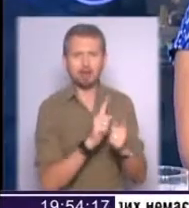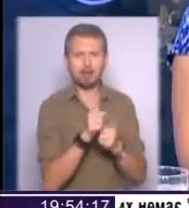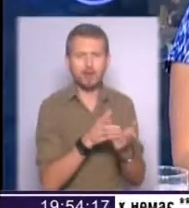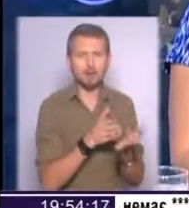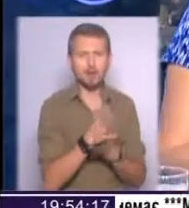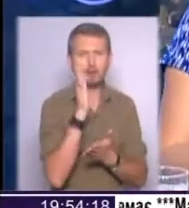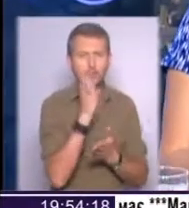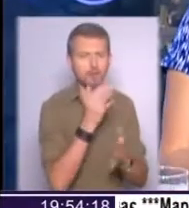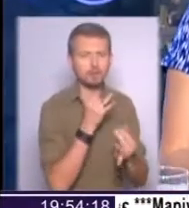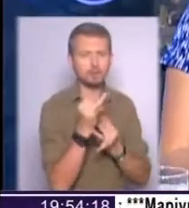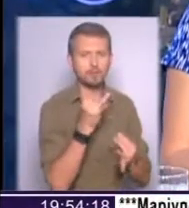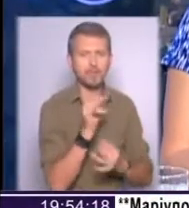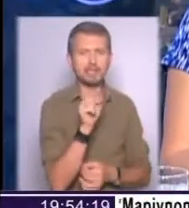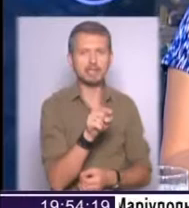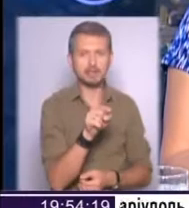будемо говорити з